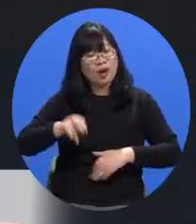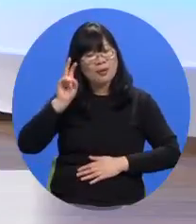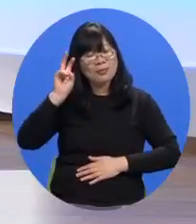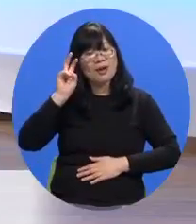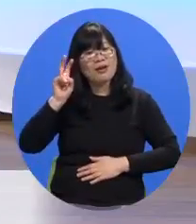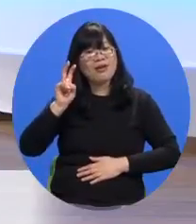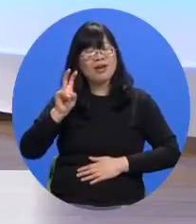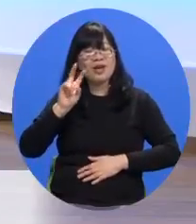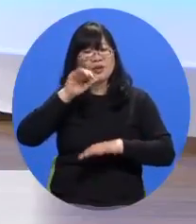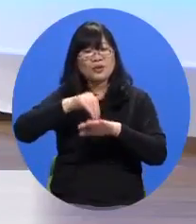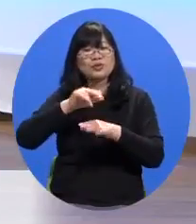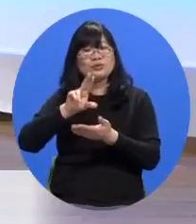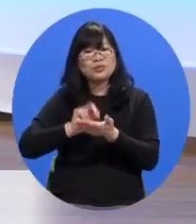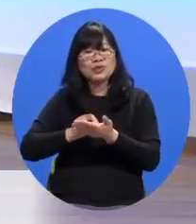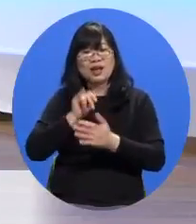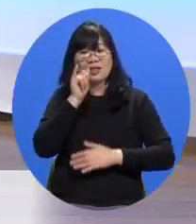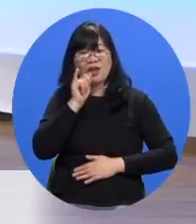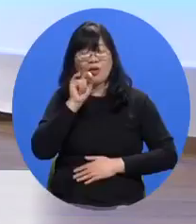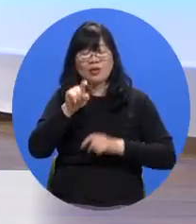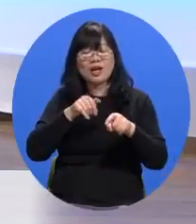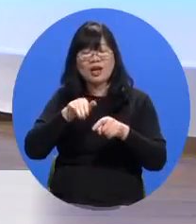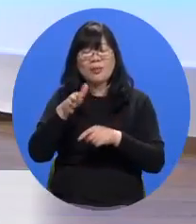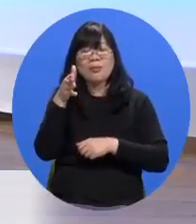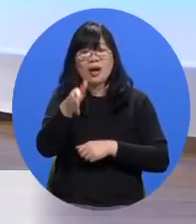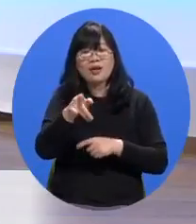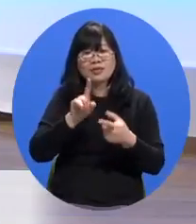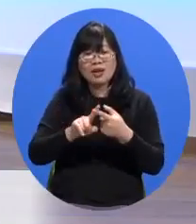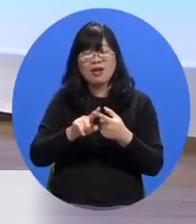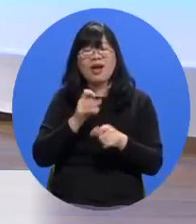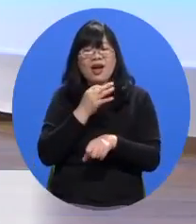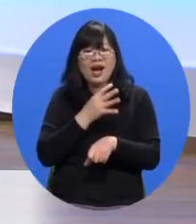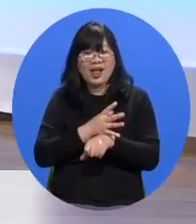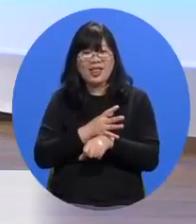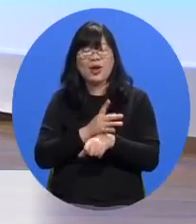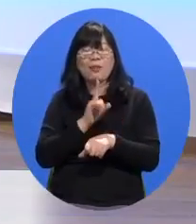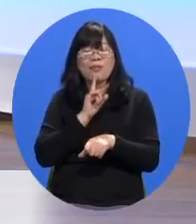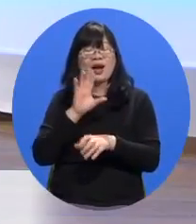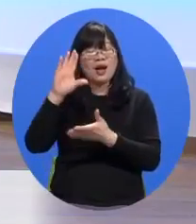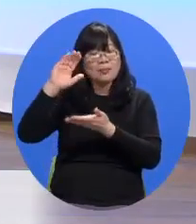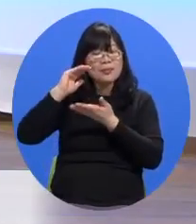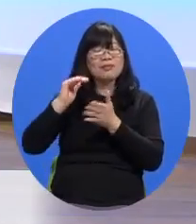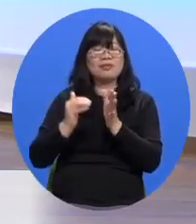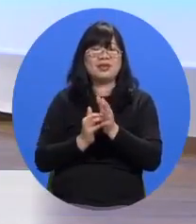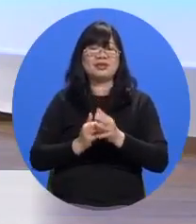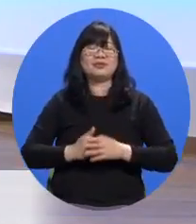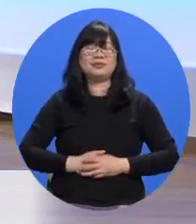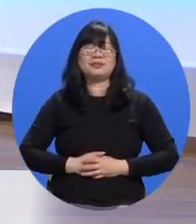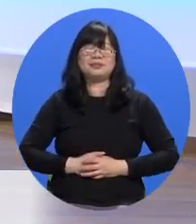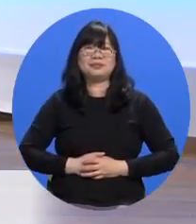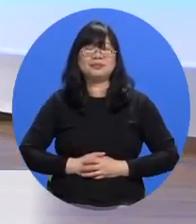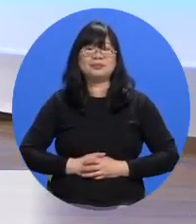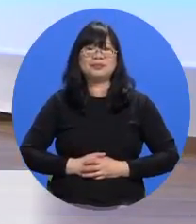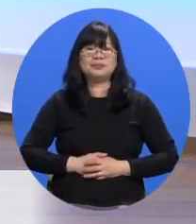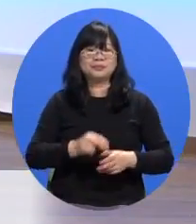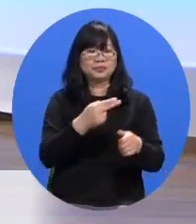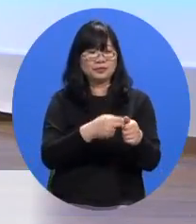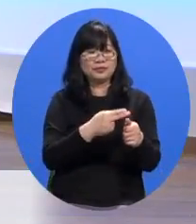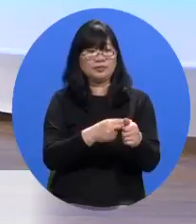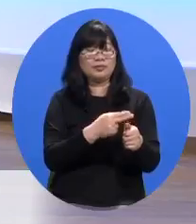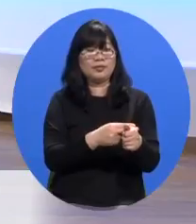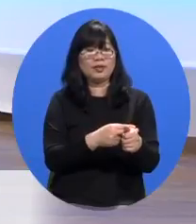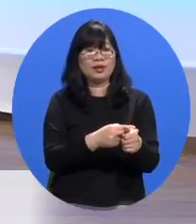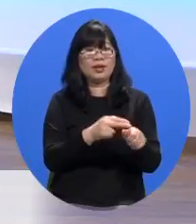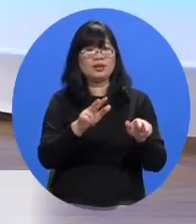이 연수의 문제점, 나갈 방향에 대해서 간략히 한번 우리 조현희 선생님 말씀 듣고 가겠습니다. 네. 그러니까